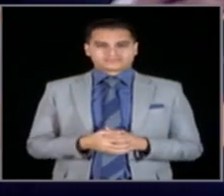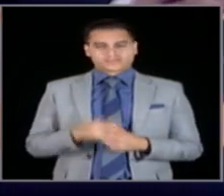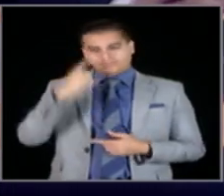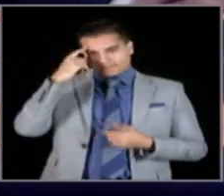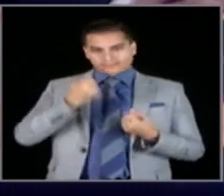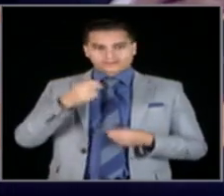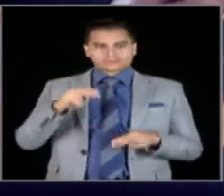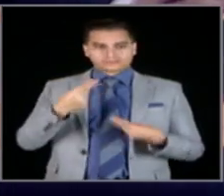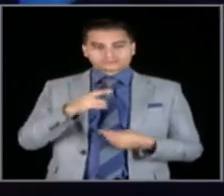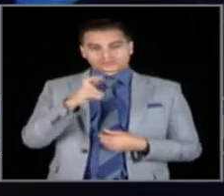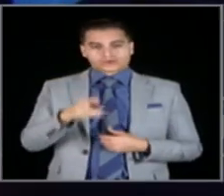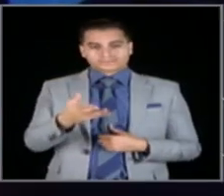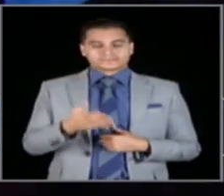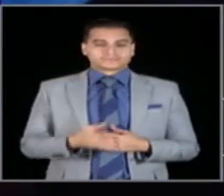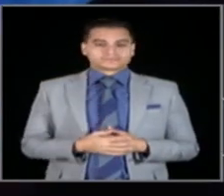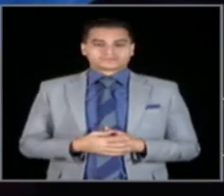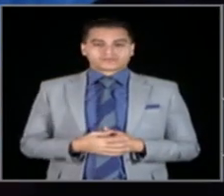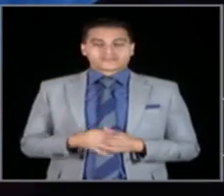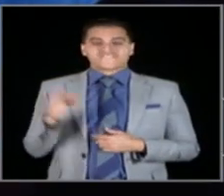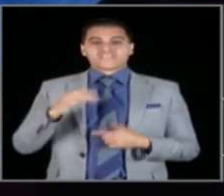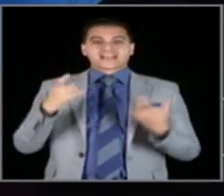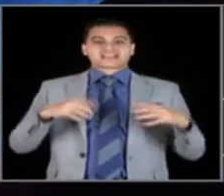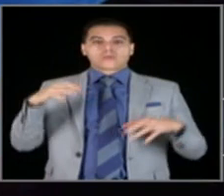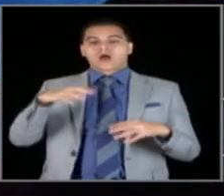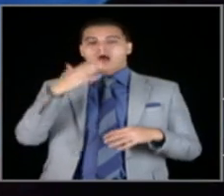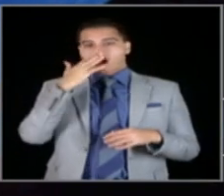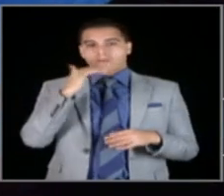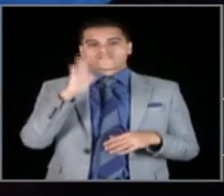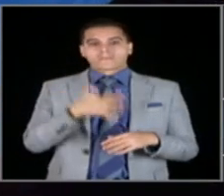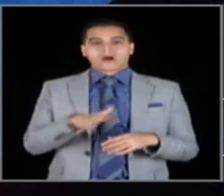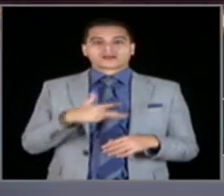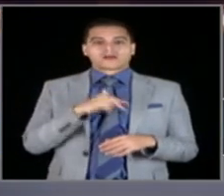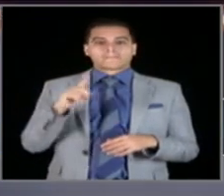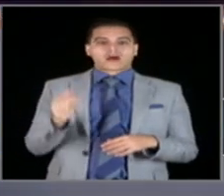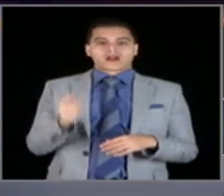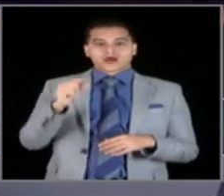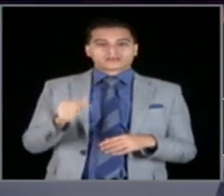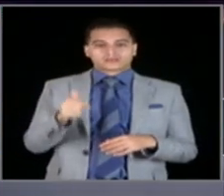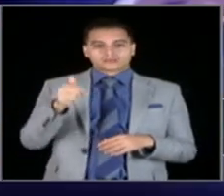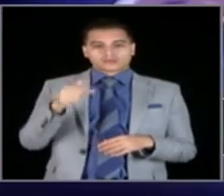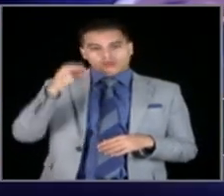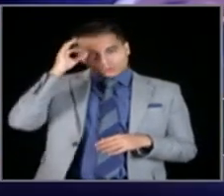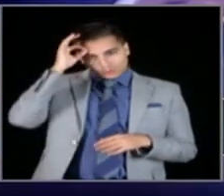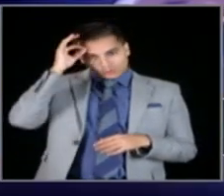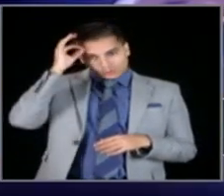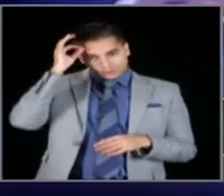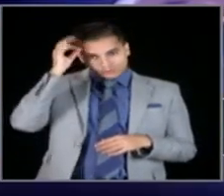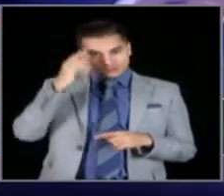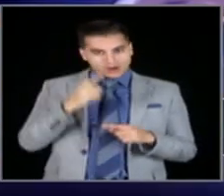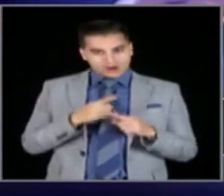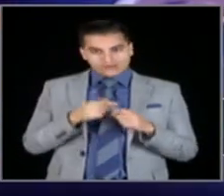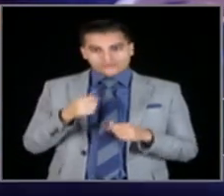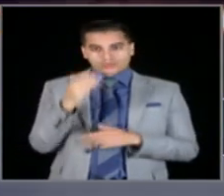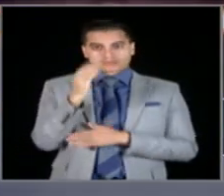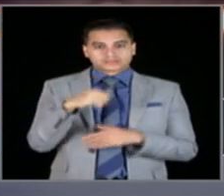تحت الضغط كاونتر. في اي دوله عربيه يقع نهر برده؟ تونس. غلط. ما هي اللغة الرسمية في